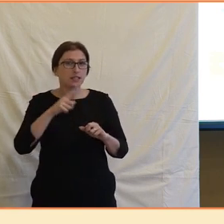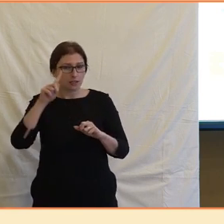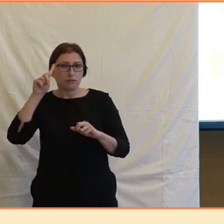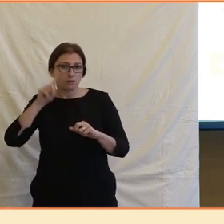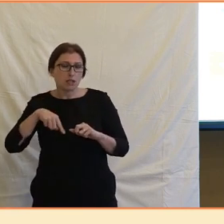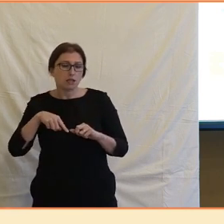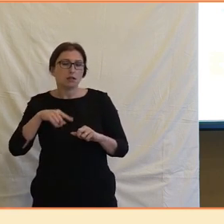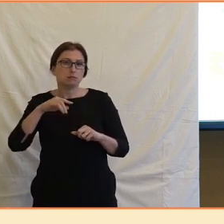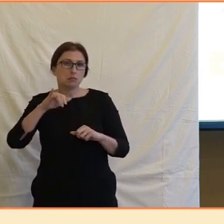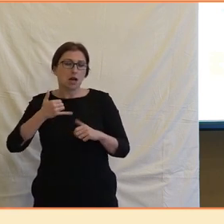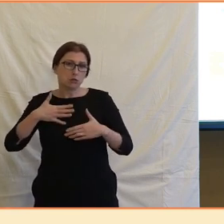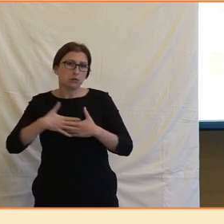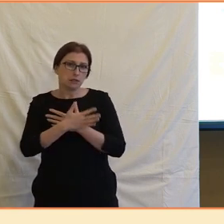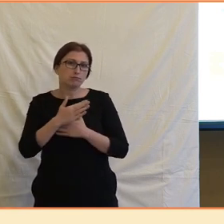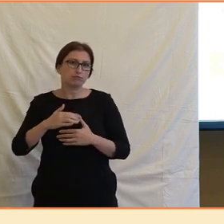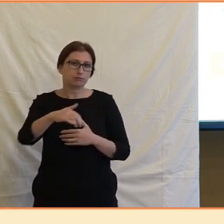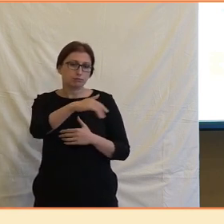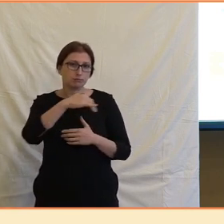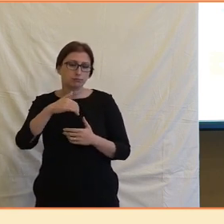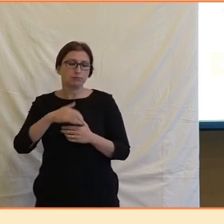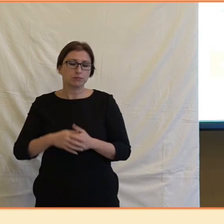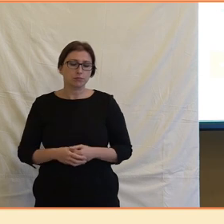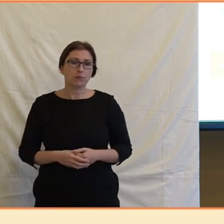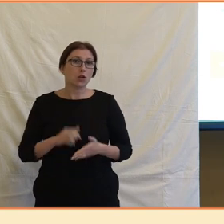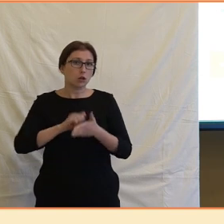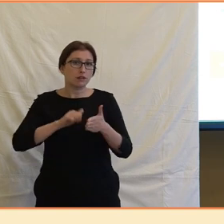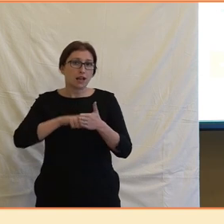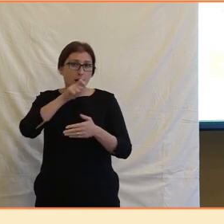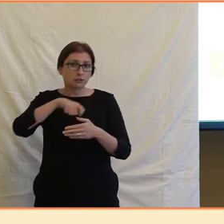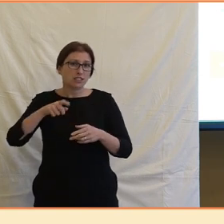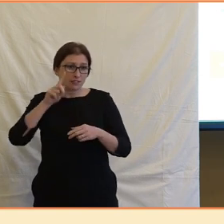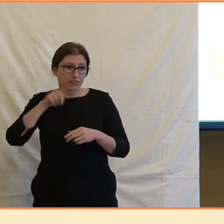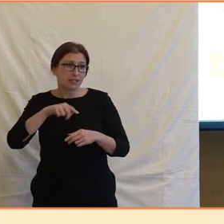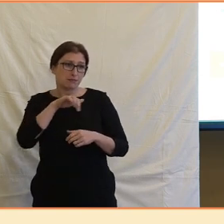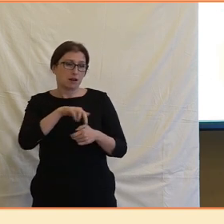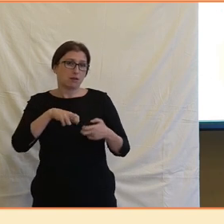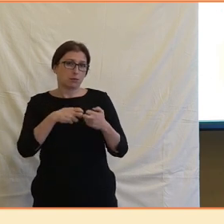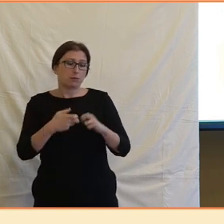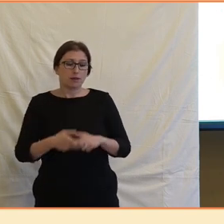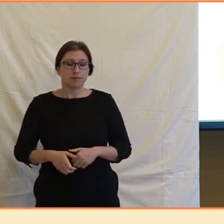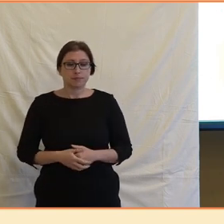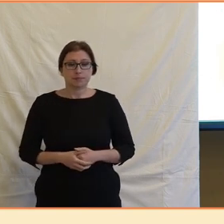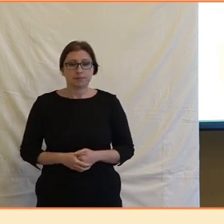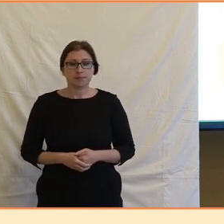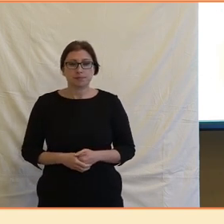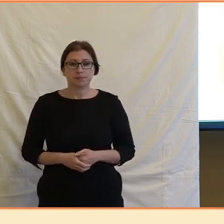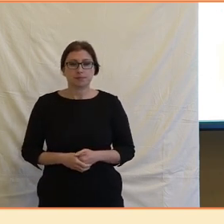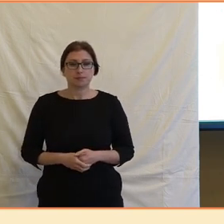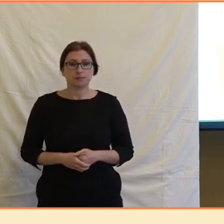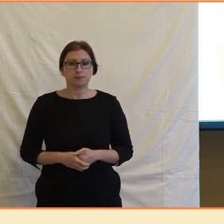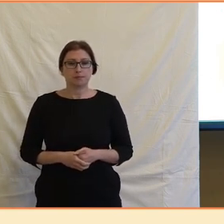myslím, z toho vyplývá, že novináři skutečně vnímají, že ti lidé mají nějaký zásadní problém.